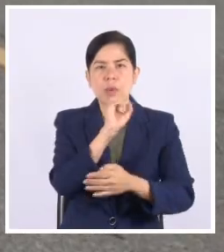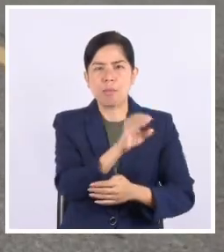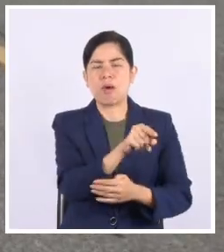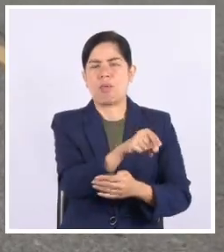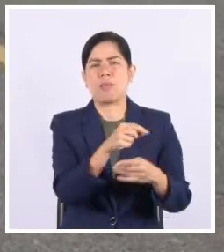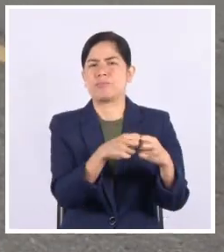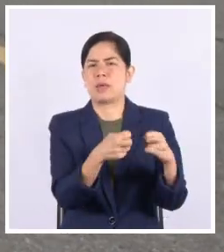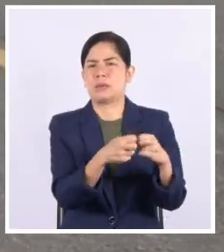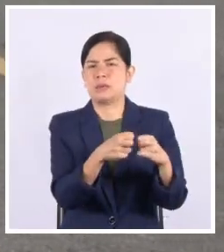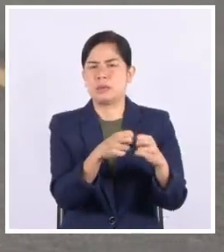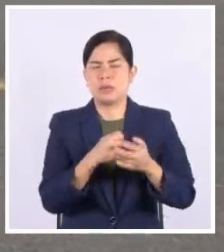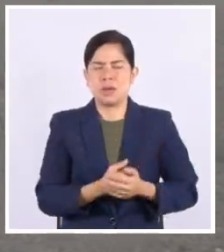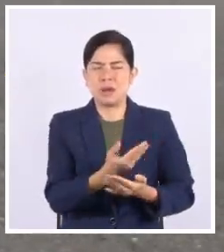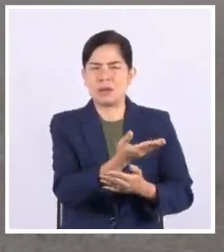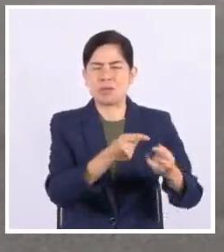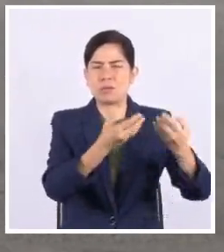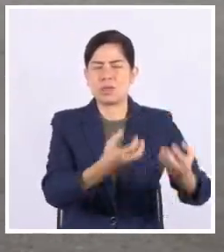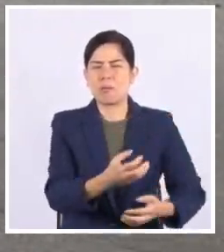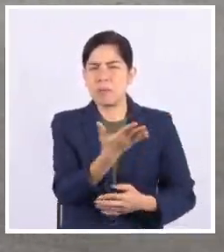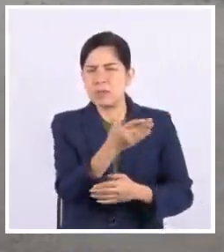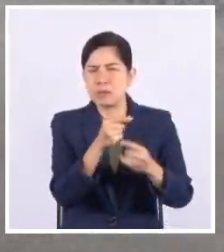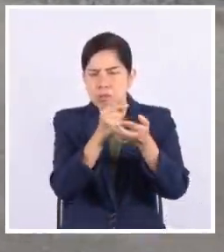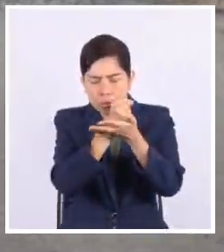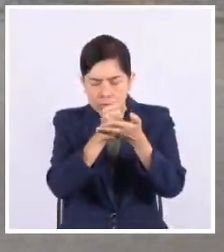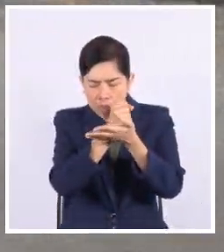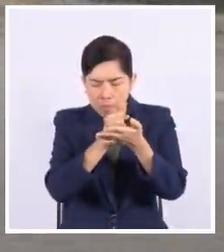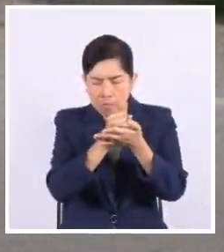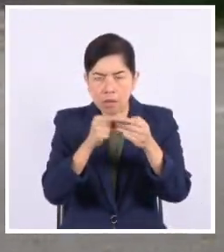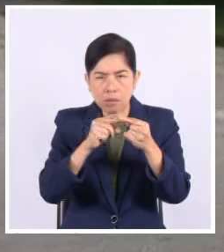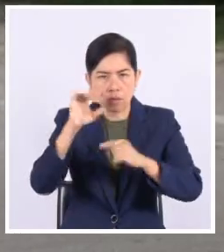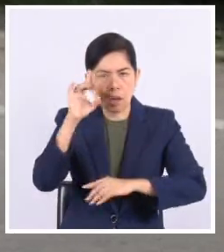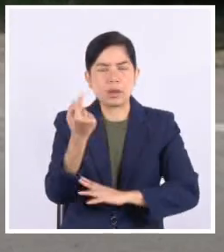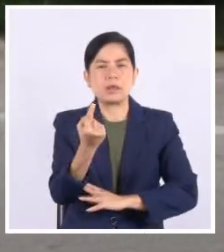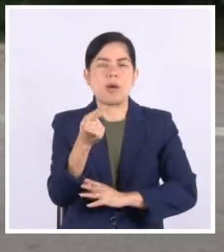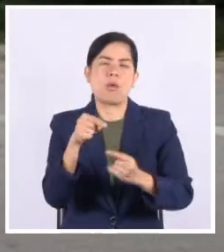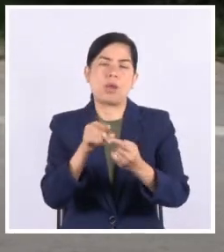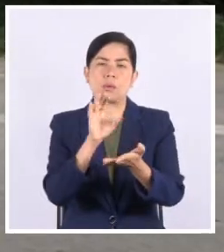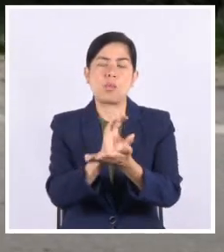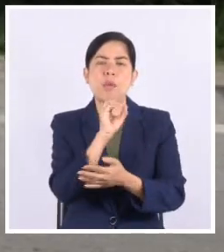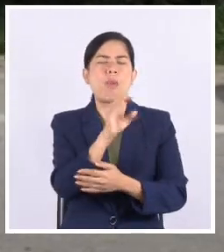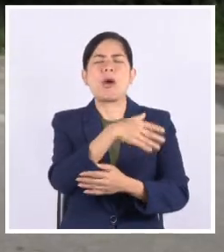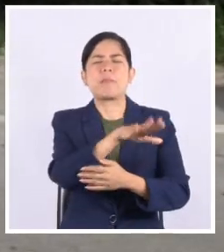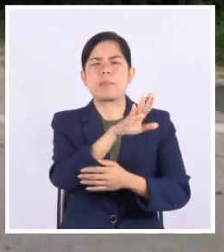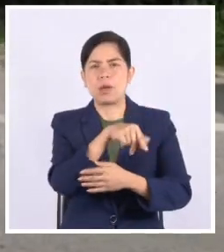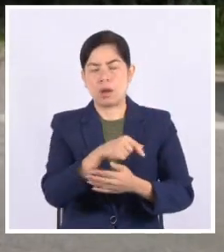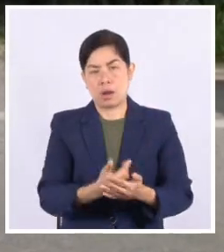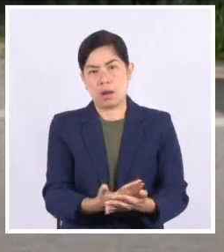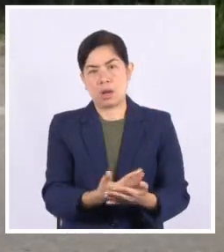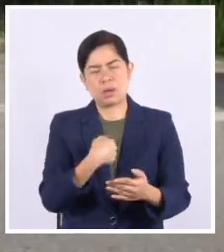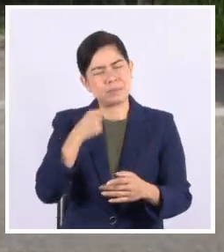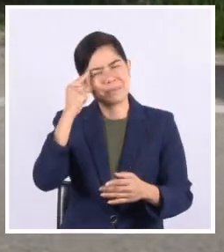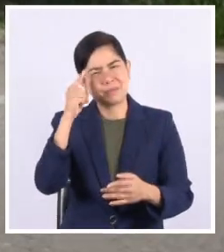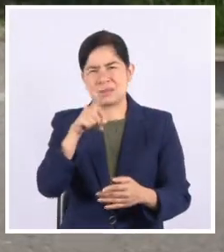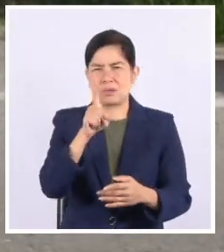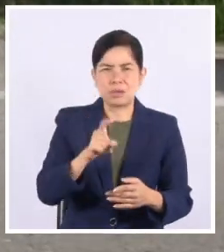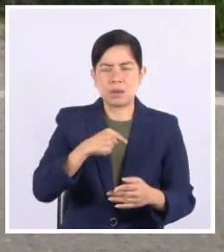ำเนินคดีไม่มากก็เลยปรึกษาคนในครอบครัวว่าโอ้โหขนาดตำรวจยังไม่ดำเนินการอะไรแบบนี้จะยังไงนำตัวไปศรีธัญญาดีไหมเห็นว่าเค